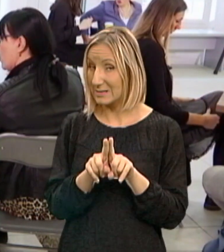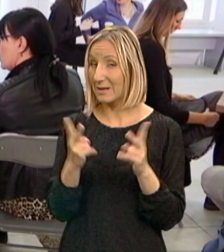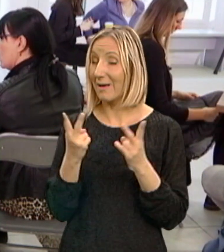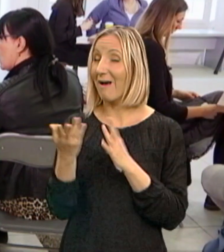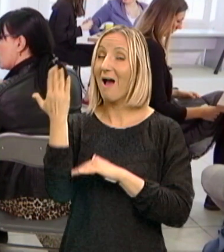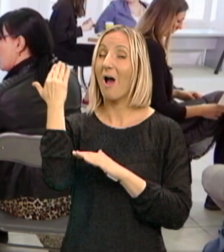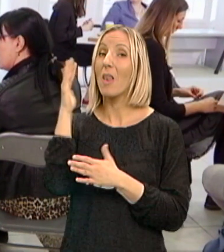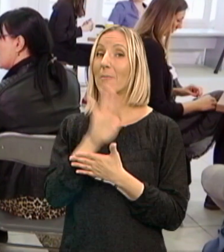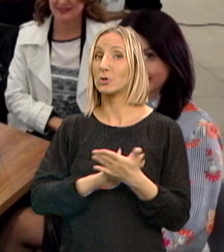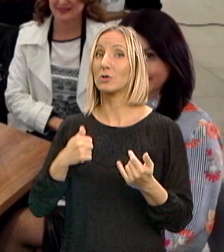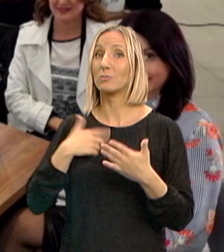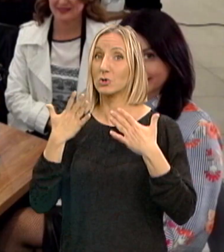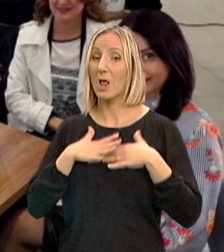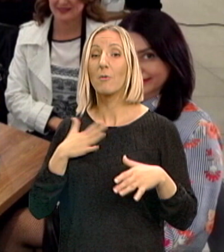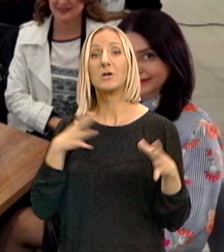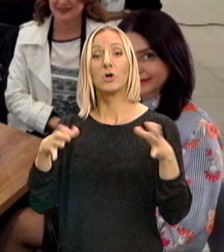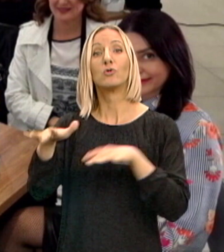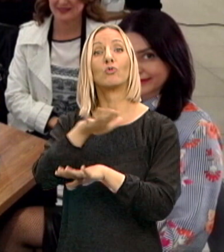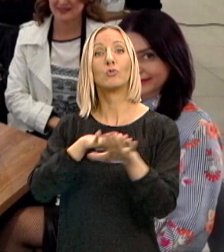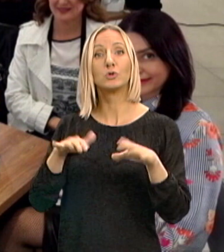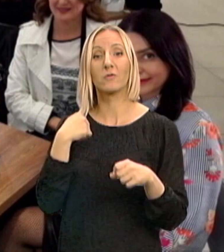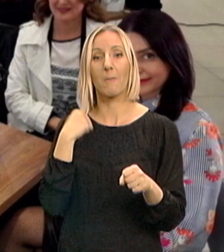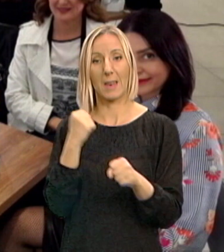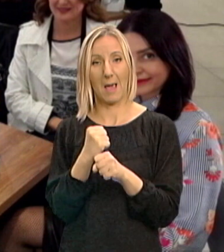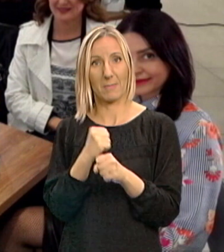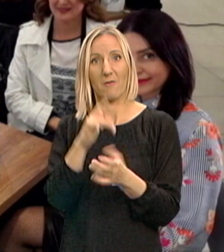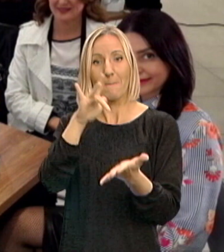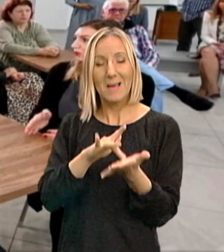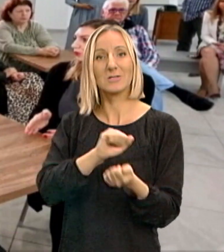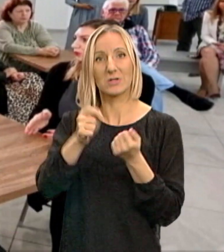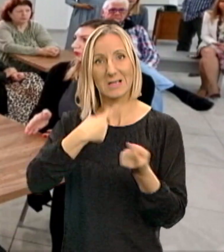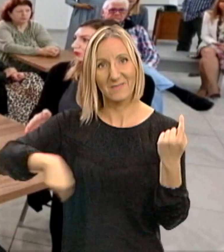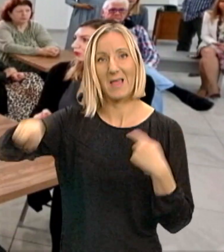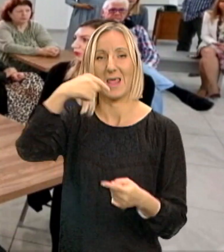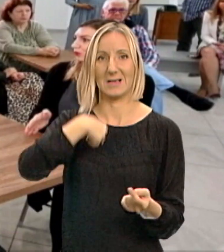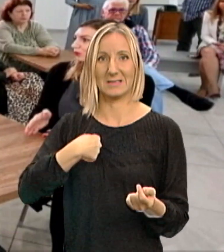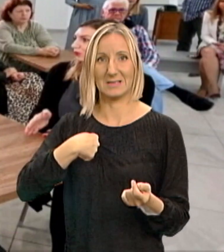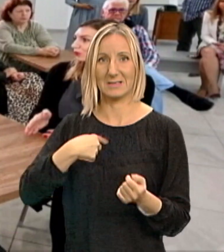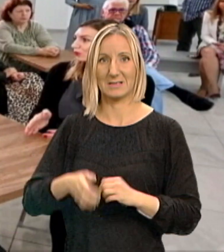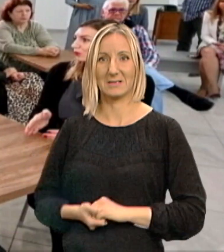početku. Želimo da naše društvo napravimo mestom za sve nas.